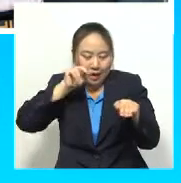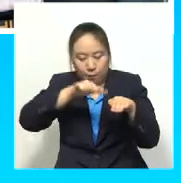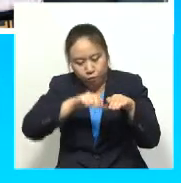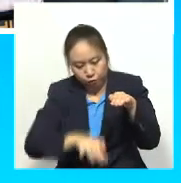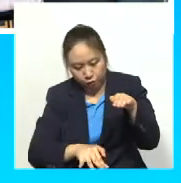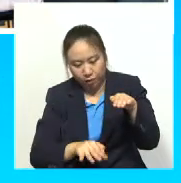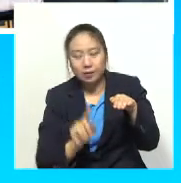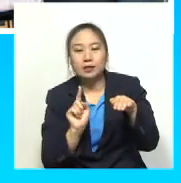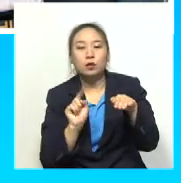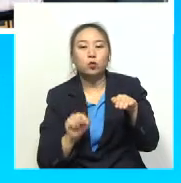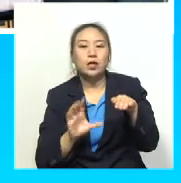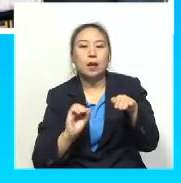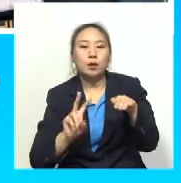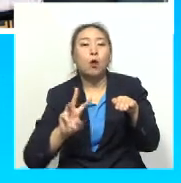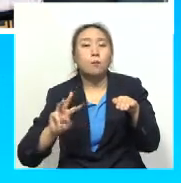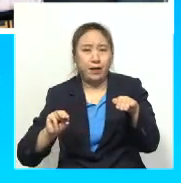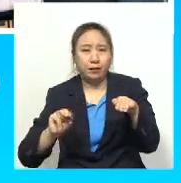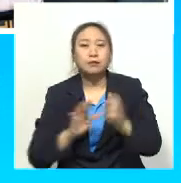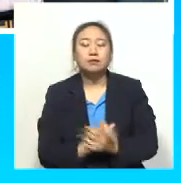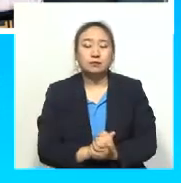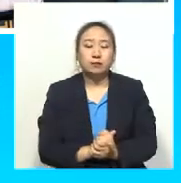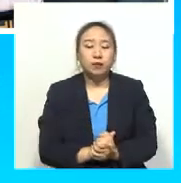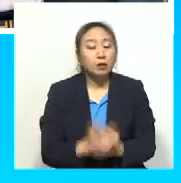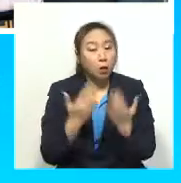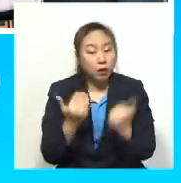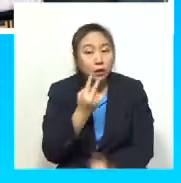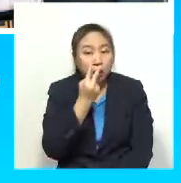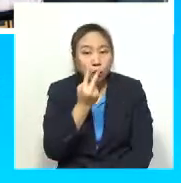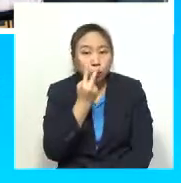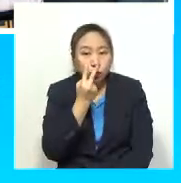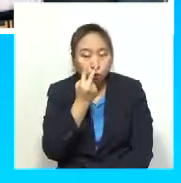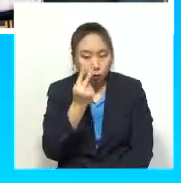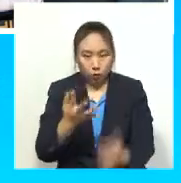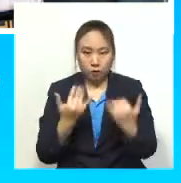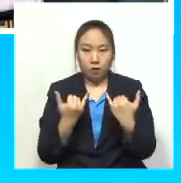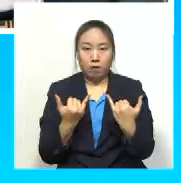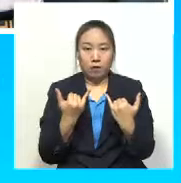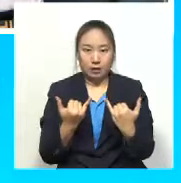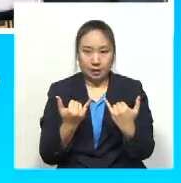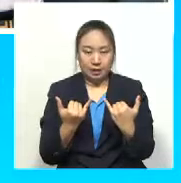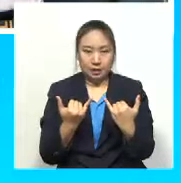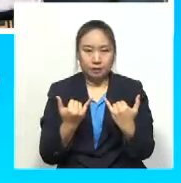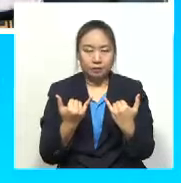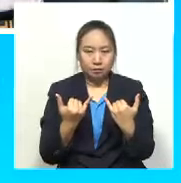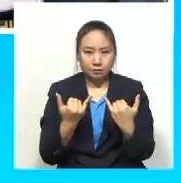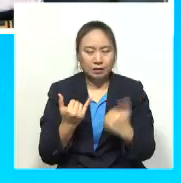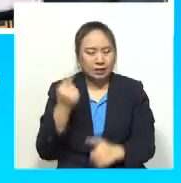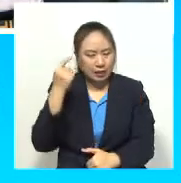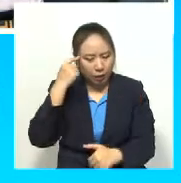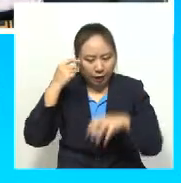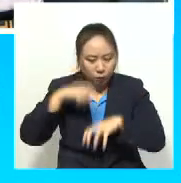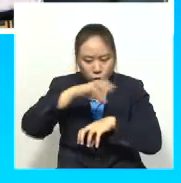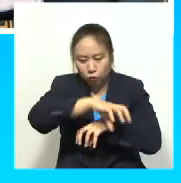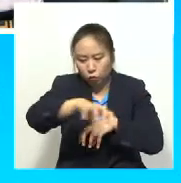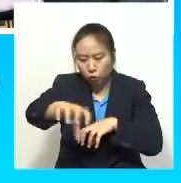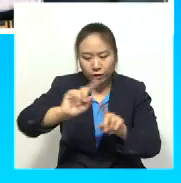รครับ ค่ะ ครับผม ค่ะยังดูจากสถานการณ์ตอนนี้แล้วค่ะแนวโน้มว่าจุดต่างๆ